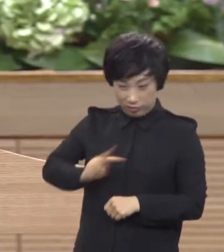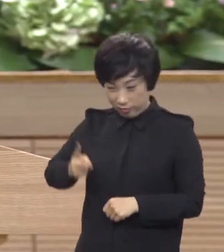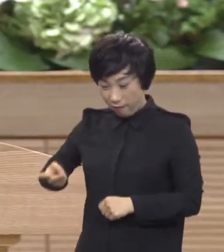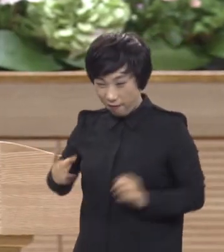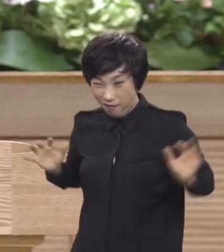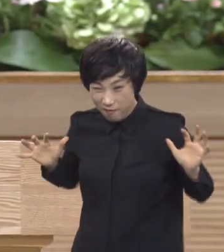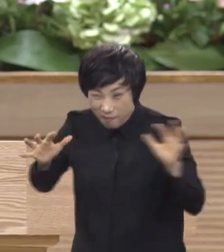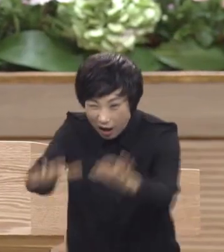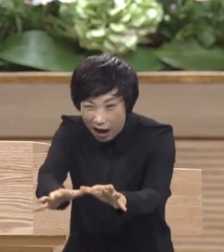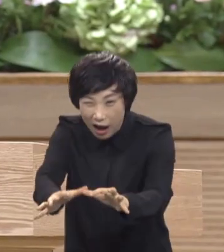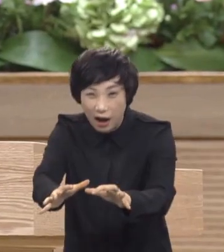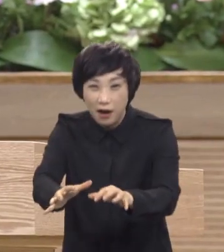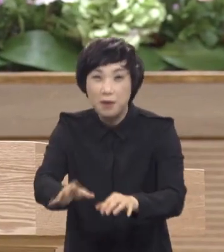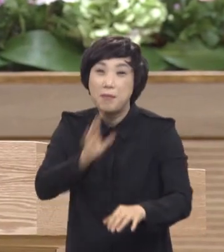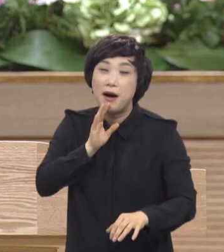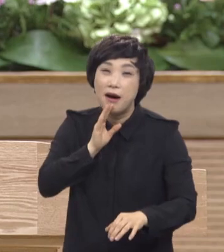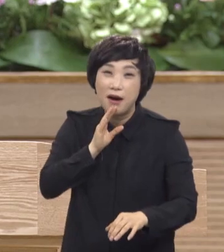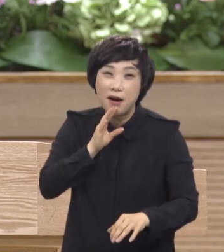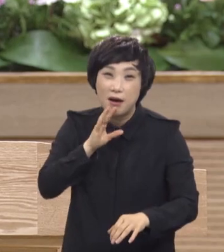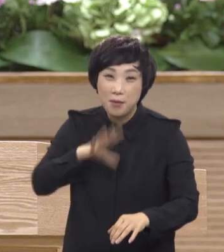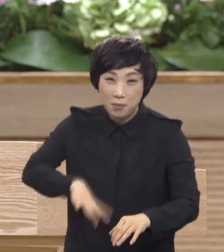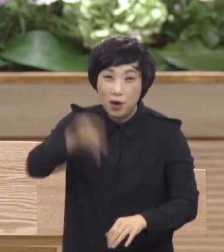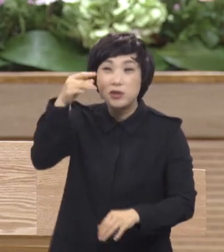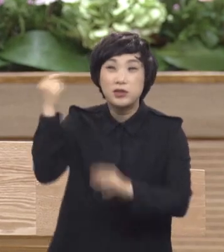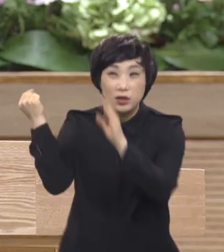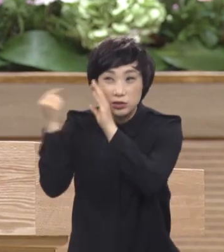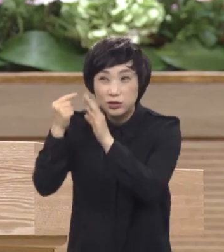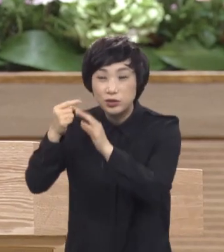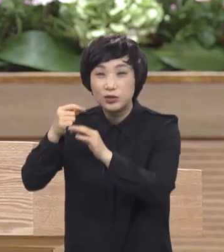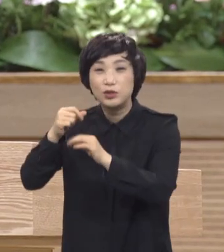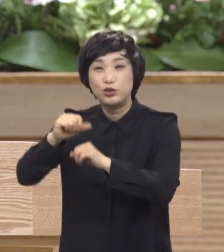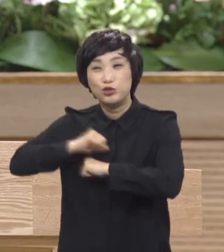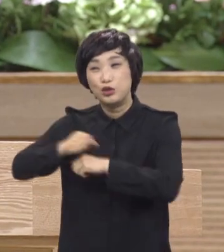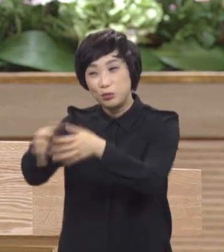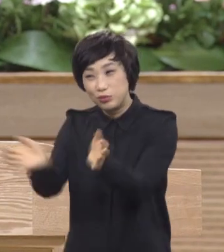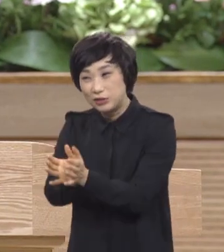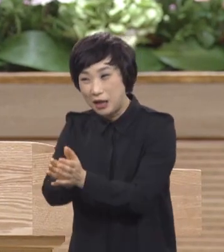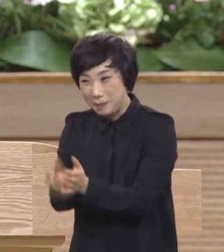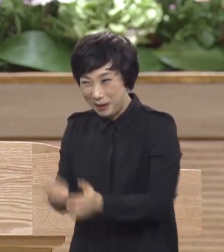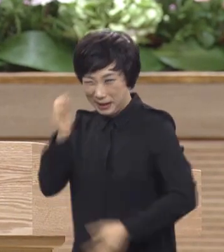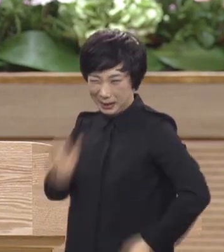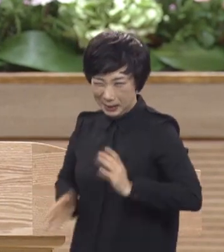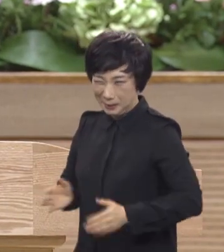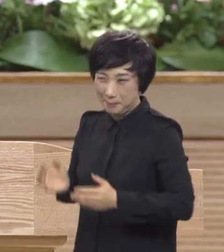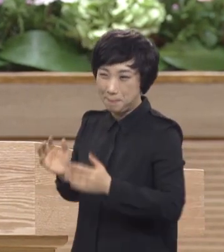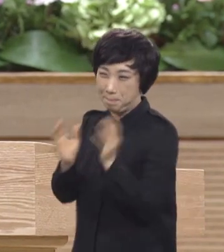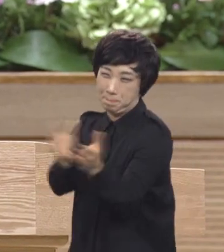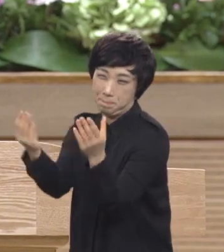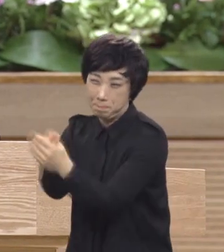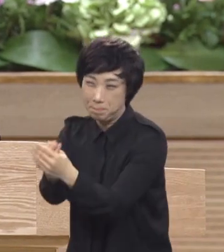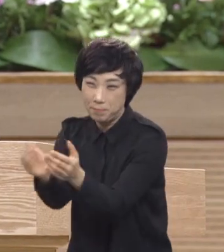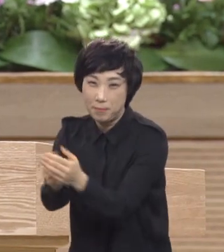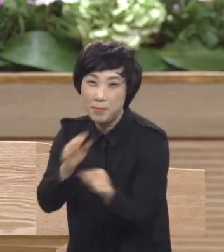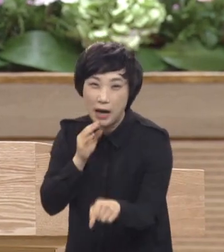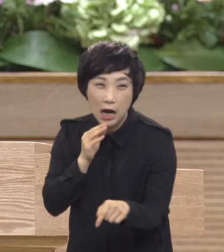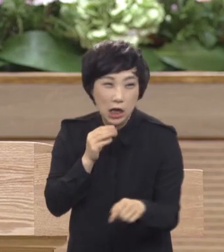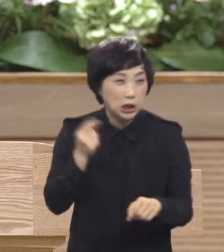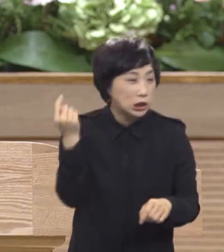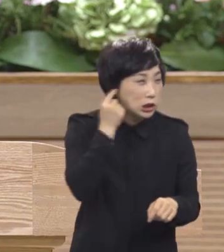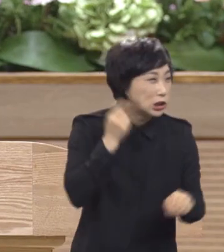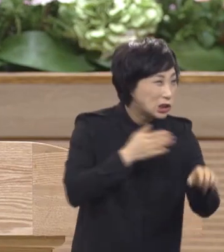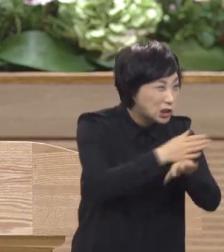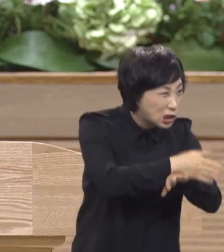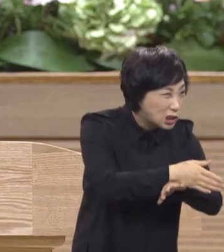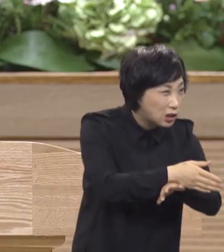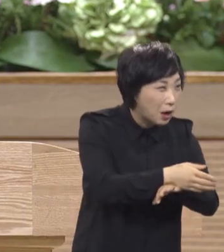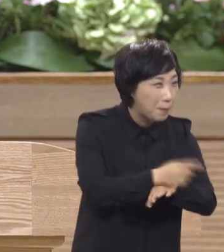모이는데 제일 먼저 들은 부대는 빨리 나가서 제일 먼저 서있고 늦게 들은 부대는 뚜두려